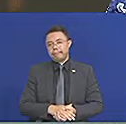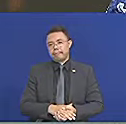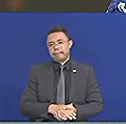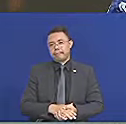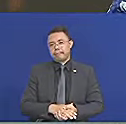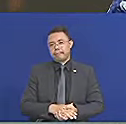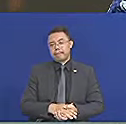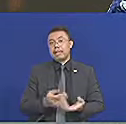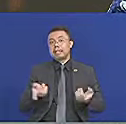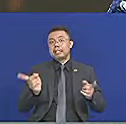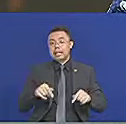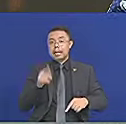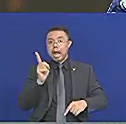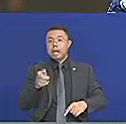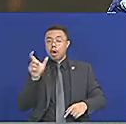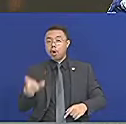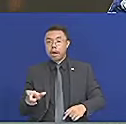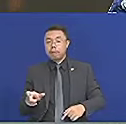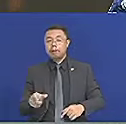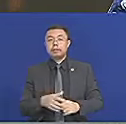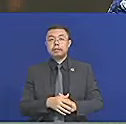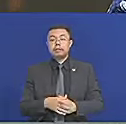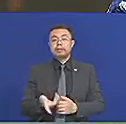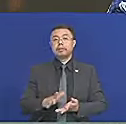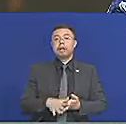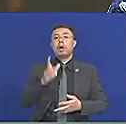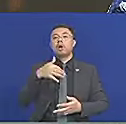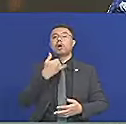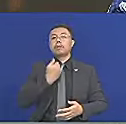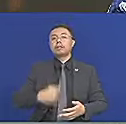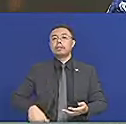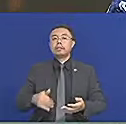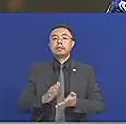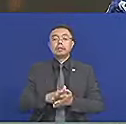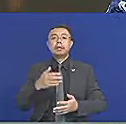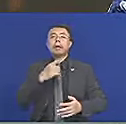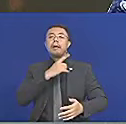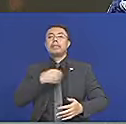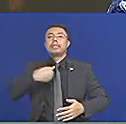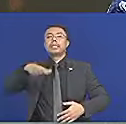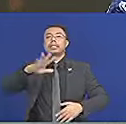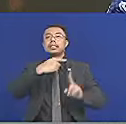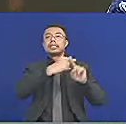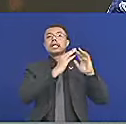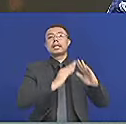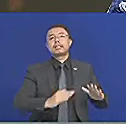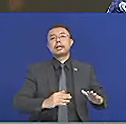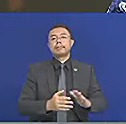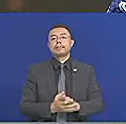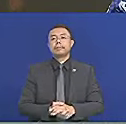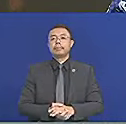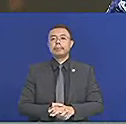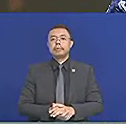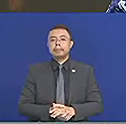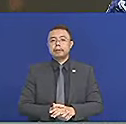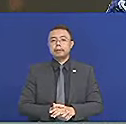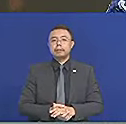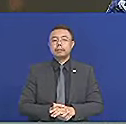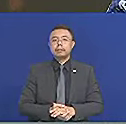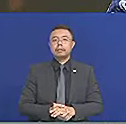Ya, jadi sampai ada orang malas ke gereja. Coba saudaraku,